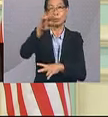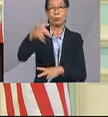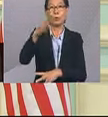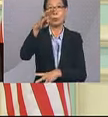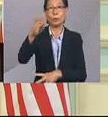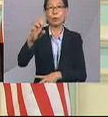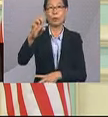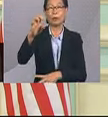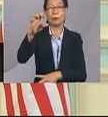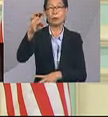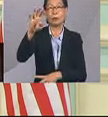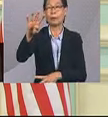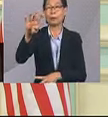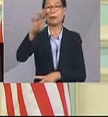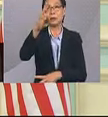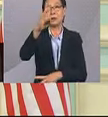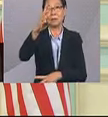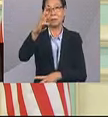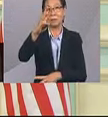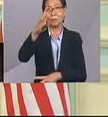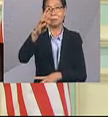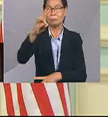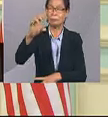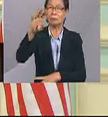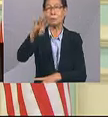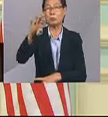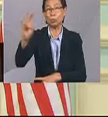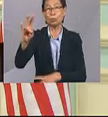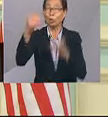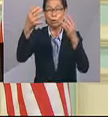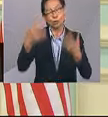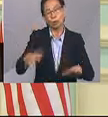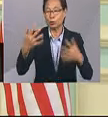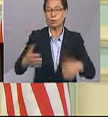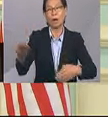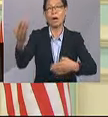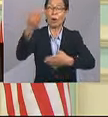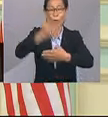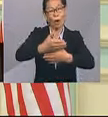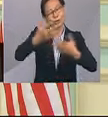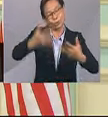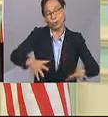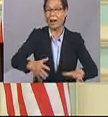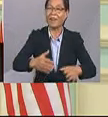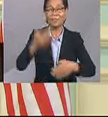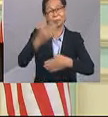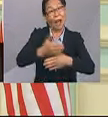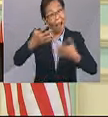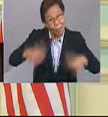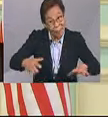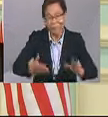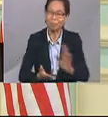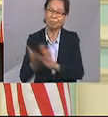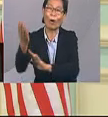17,647 individu telah pun selesai menjalankan kuarantin wajib mereka dan dibenarkan pulang ke rumah